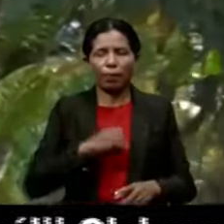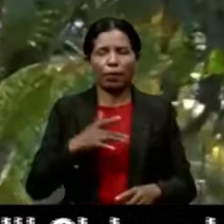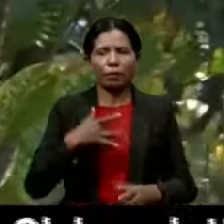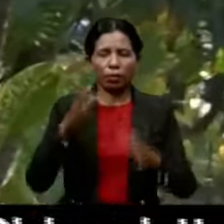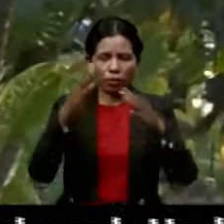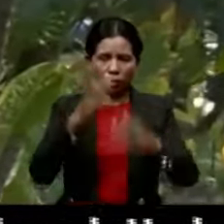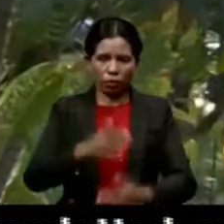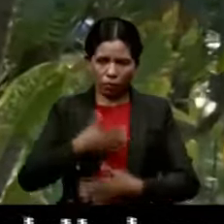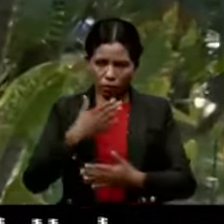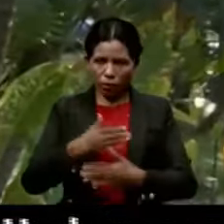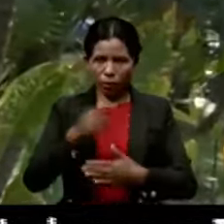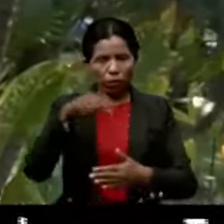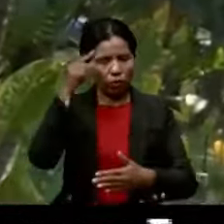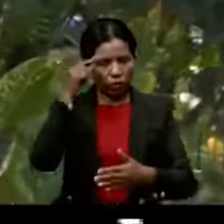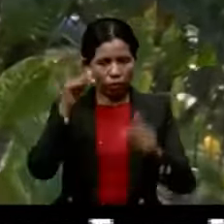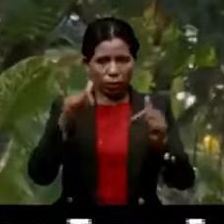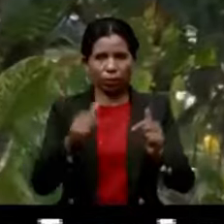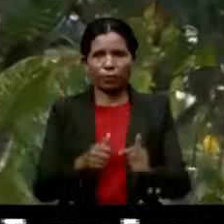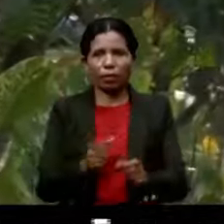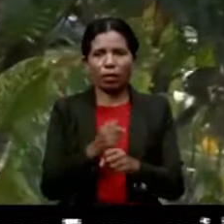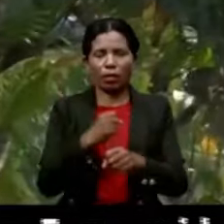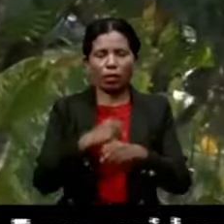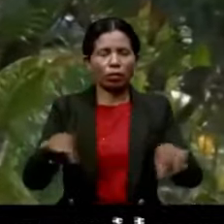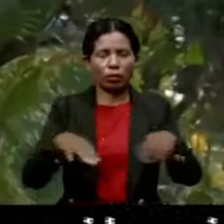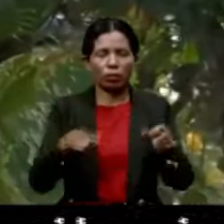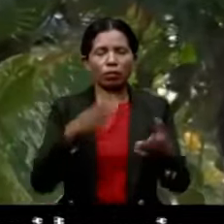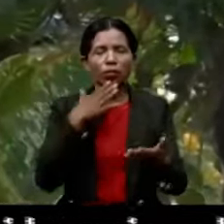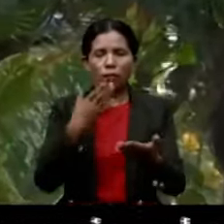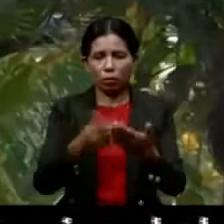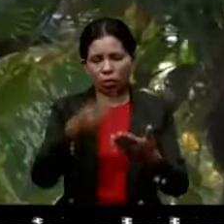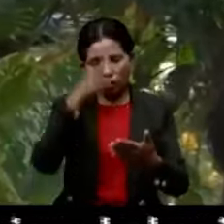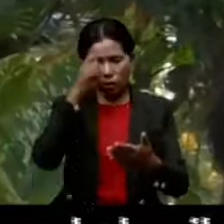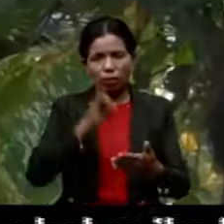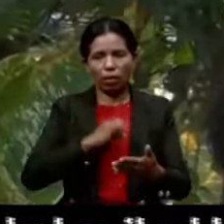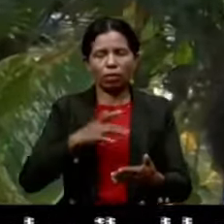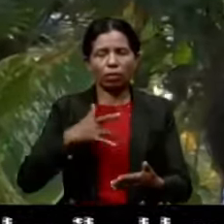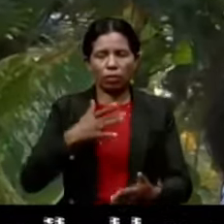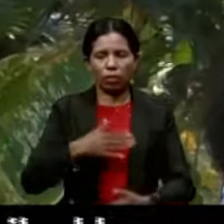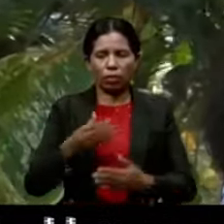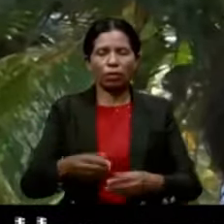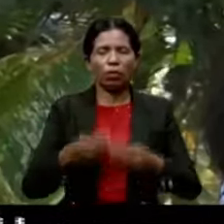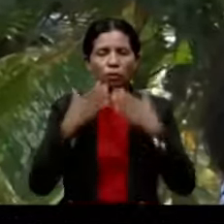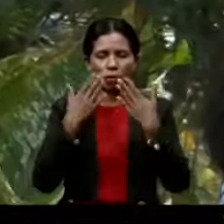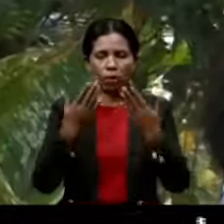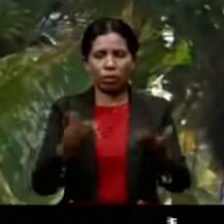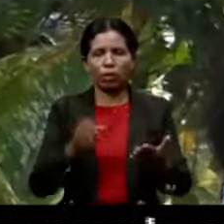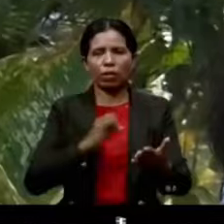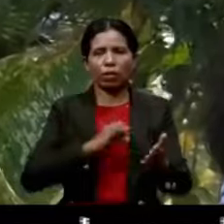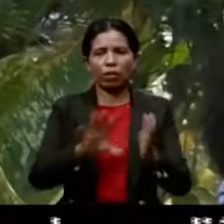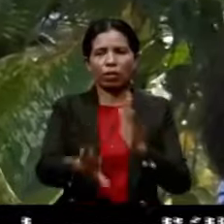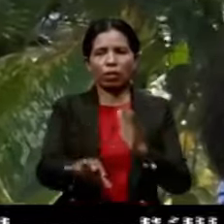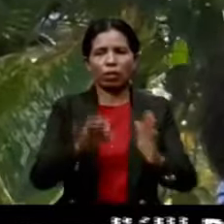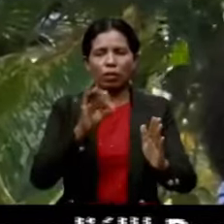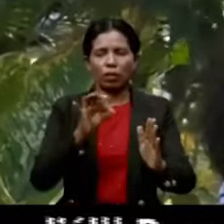kontente, guberni dene, halau servisu hodia, tambah hamus sinti kontente fu agar lese, tambah hamus hetang umma